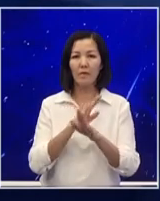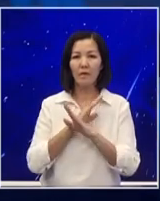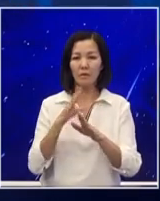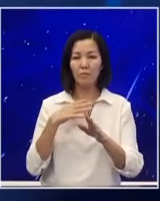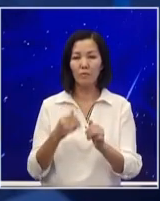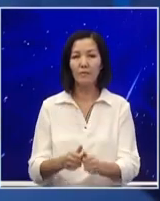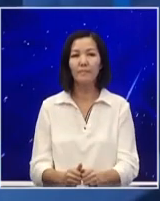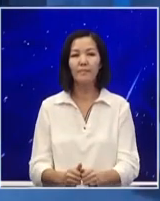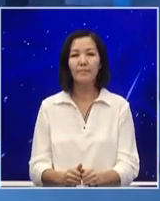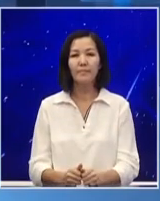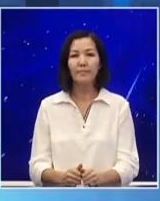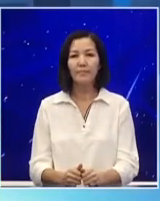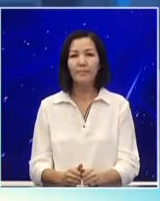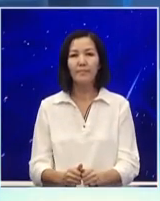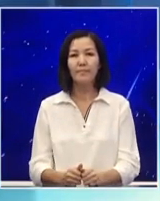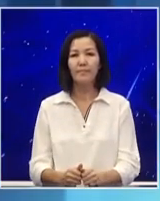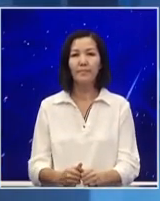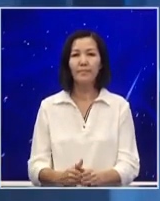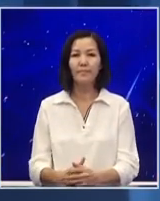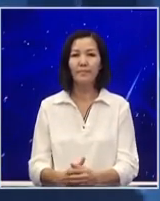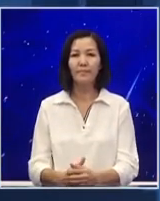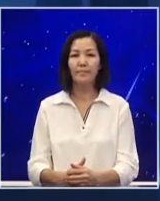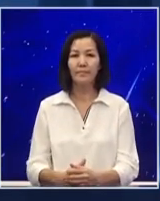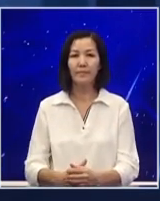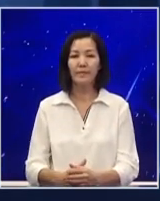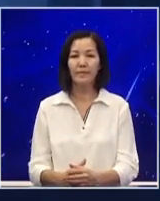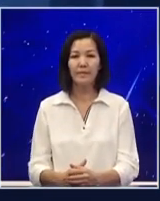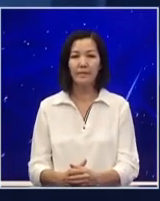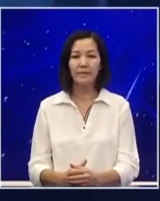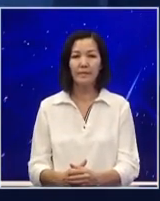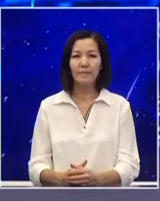Құрманжан Қасымжанұлы, Аманжол Жөнкешев, Жетісу арнасы.